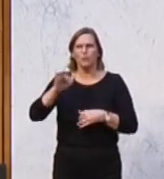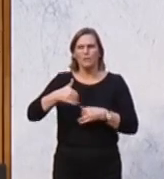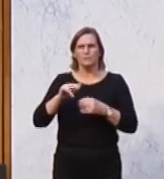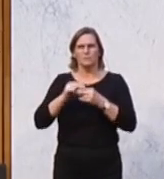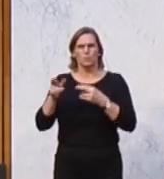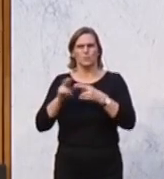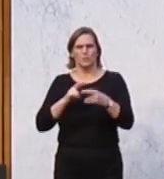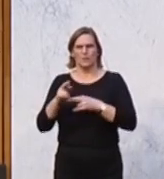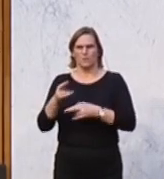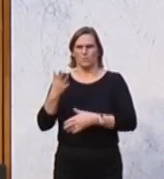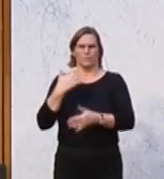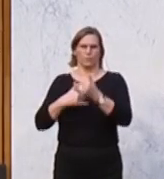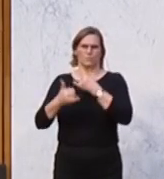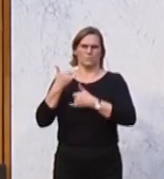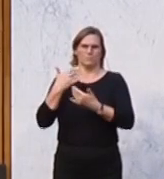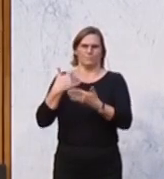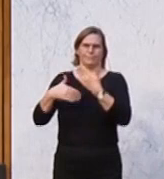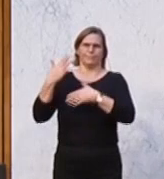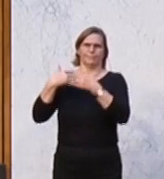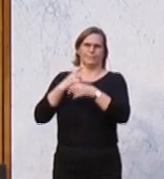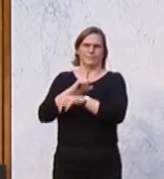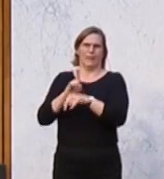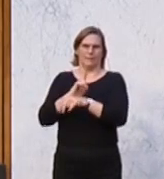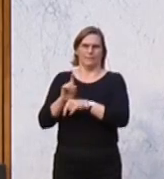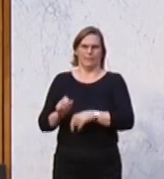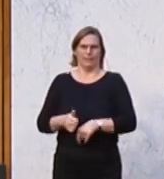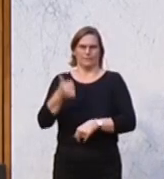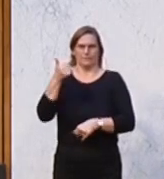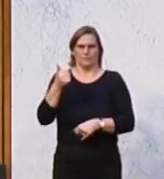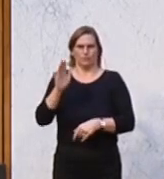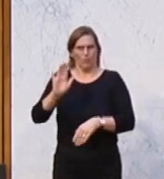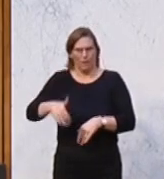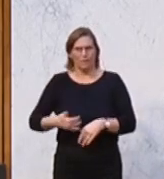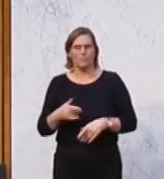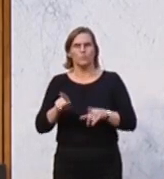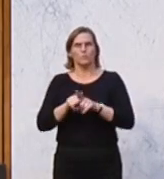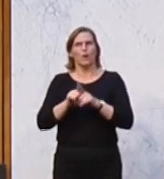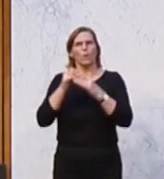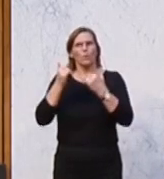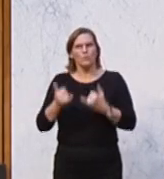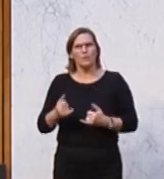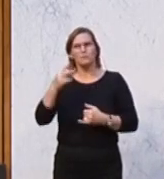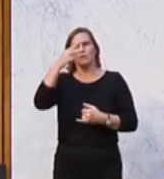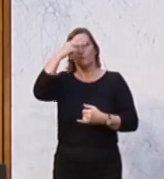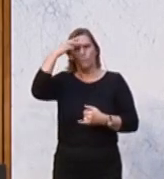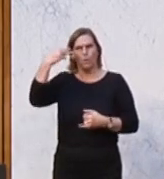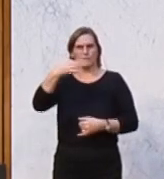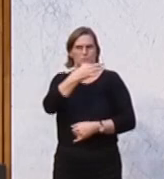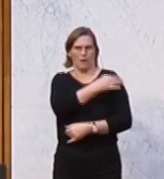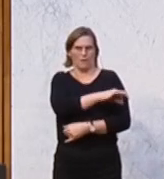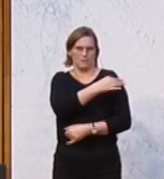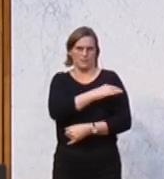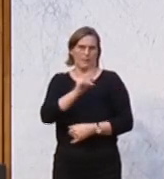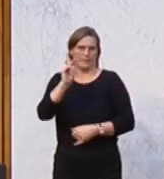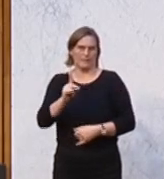Bundesregierung aller Zeiten. Und es ist wichtig, dass hoffentlich bald ein Volkskanzler Herbert Kickl hier einmal das alles in